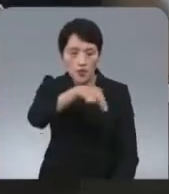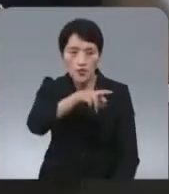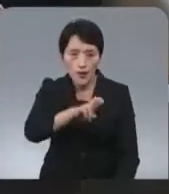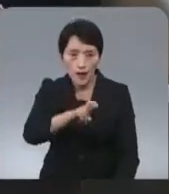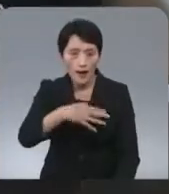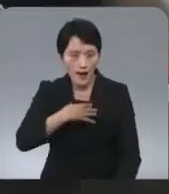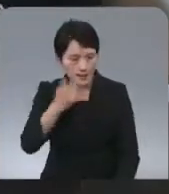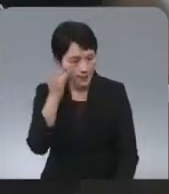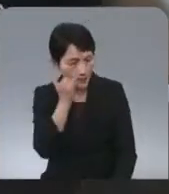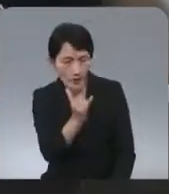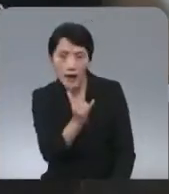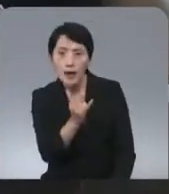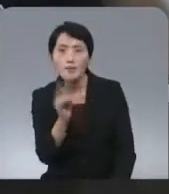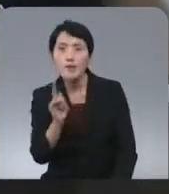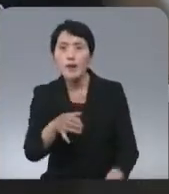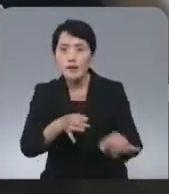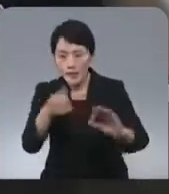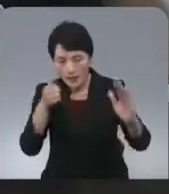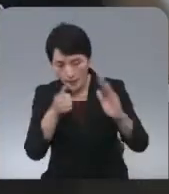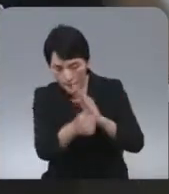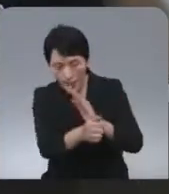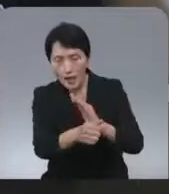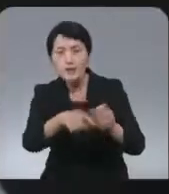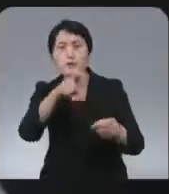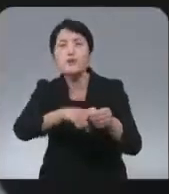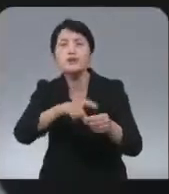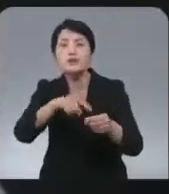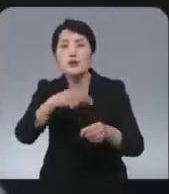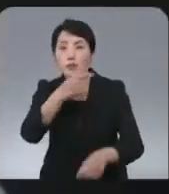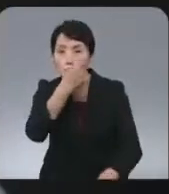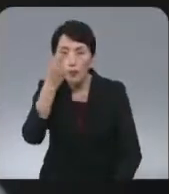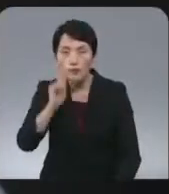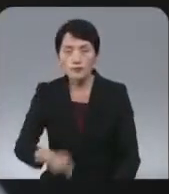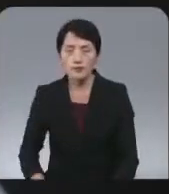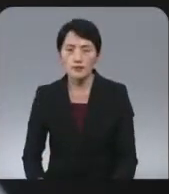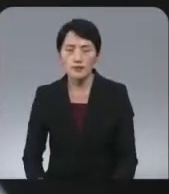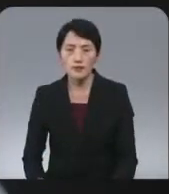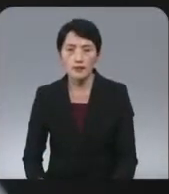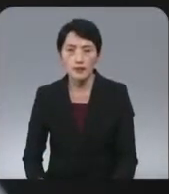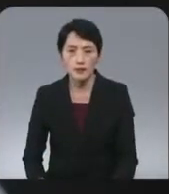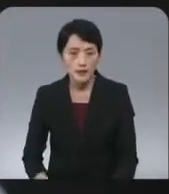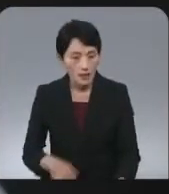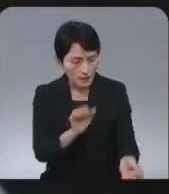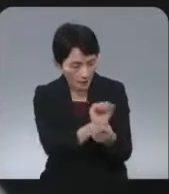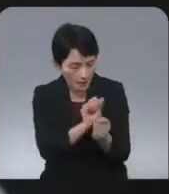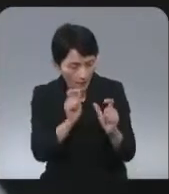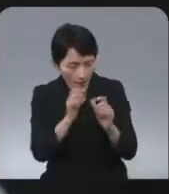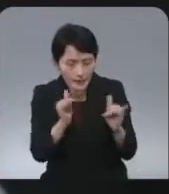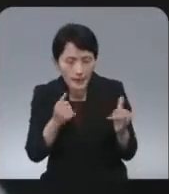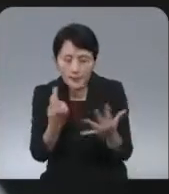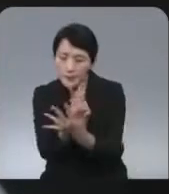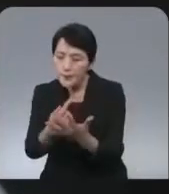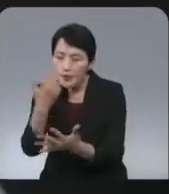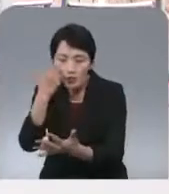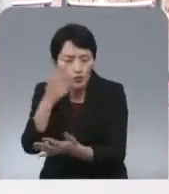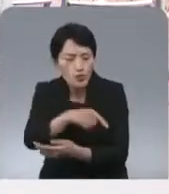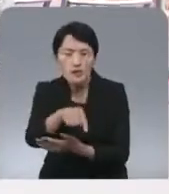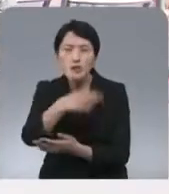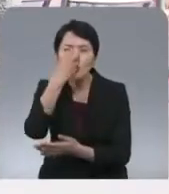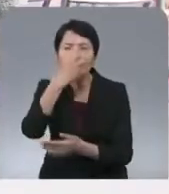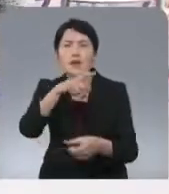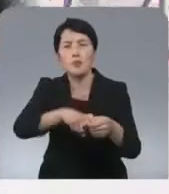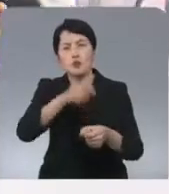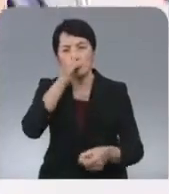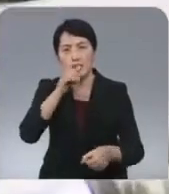добавила она премьер-министр республики кореи ким бульон принять участие в той же программе пообещал в течение мере я